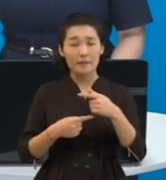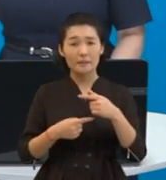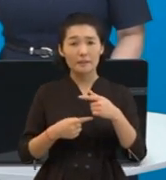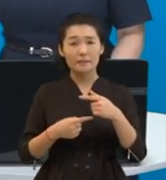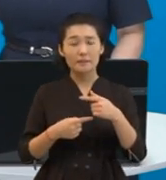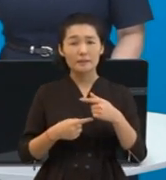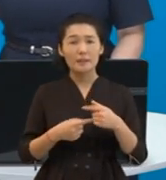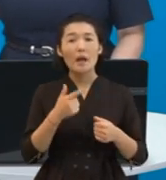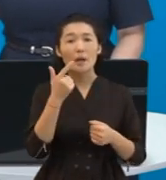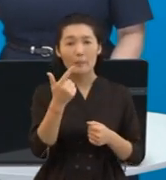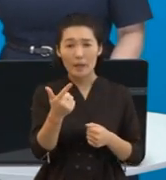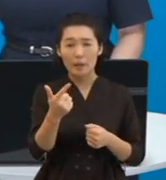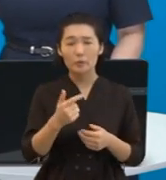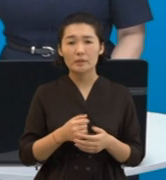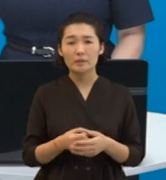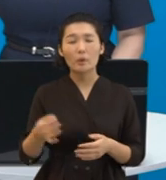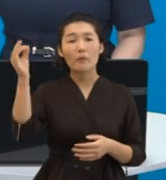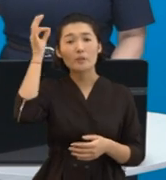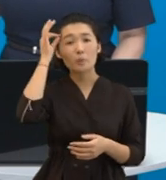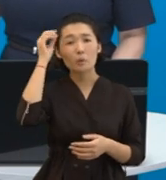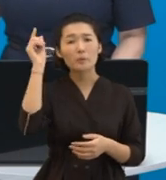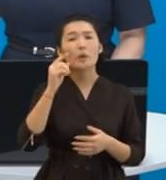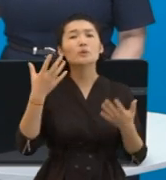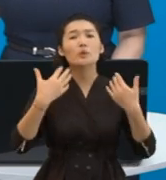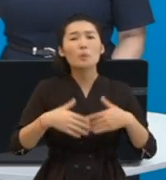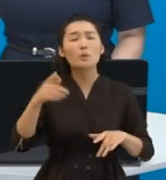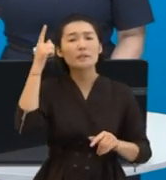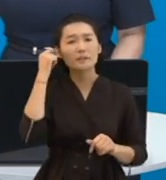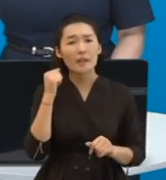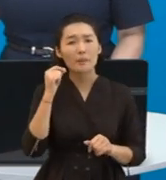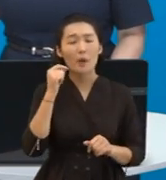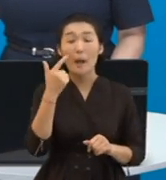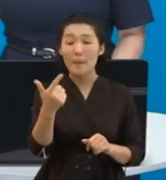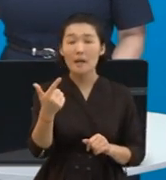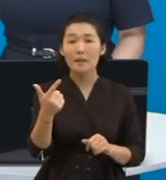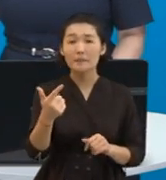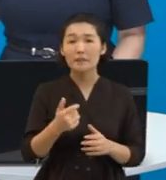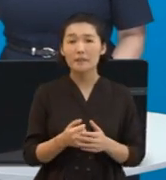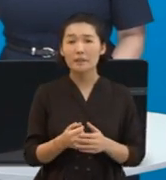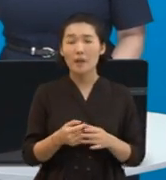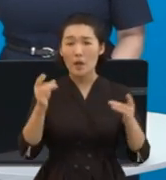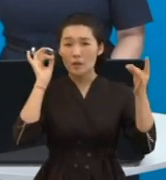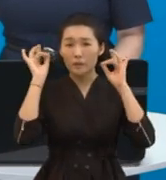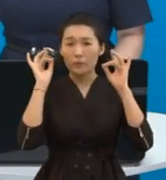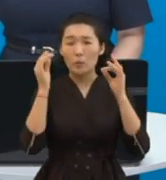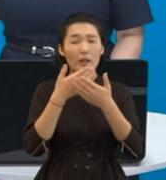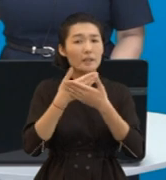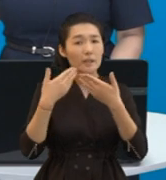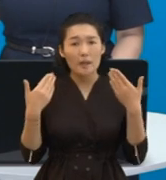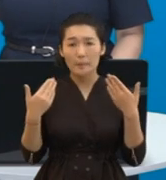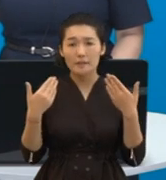ь вспомним что мы уже знаем об этой букве звук она не обозначает